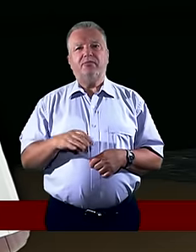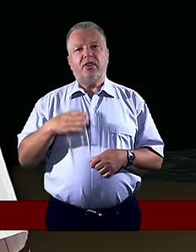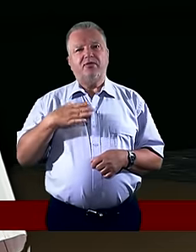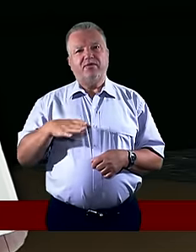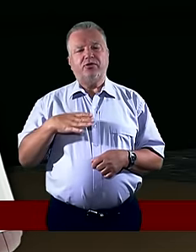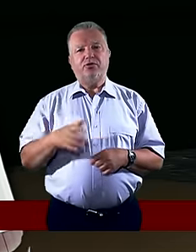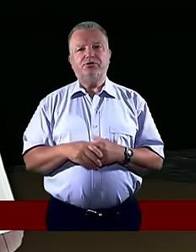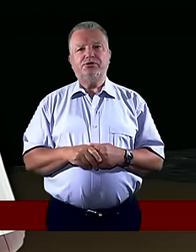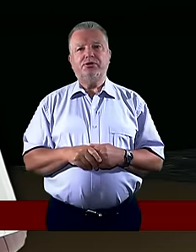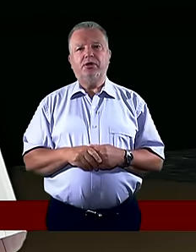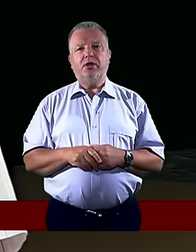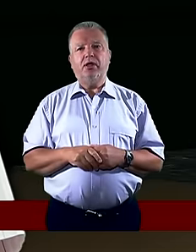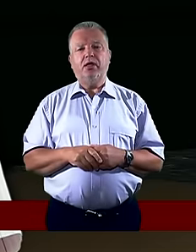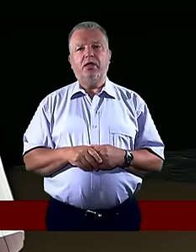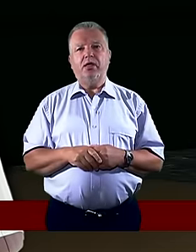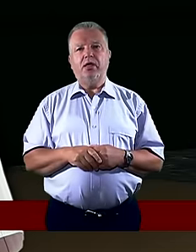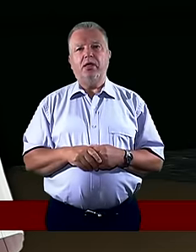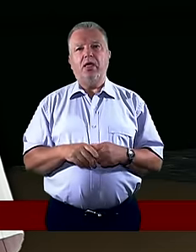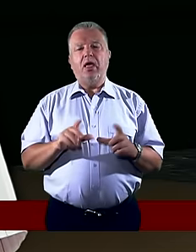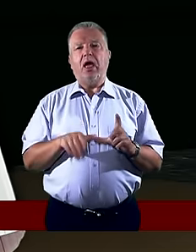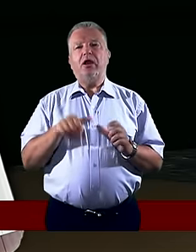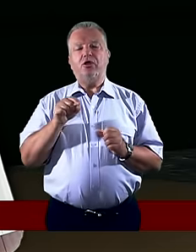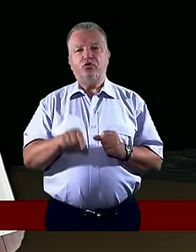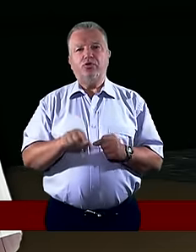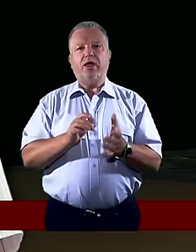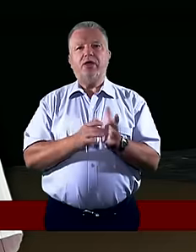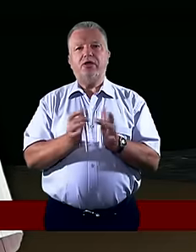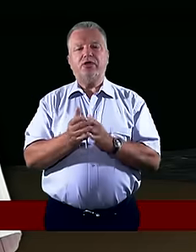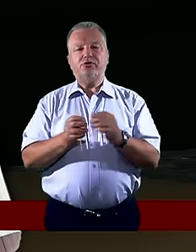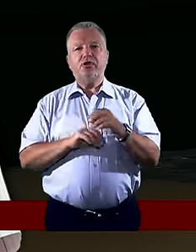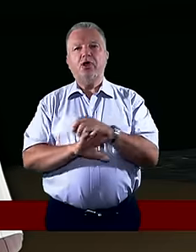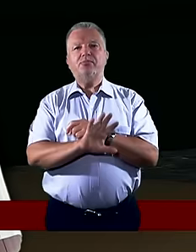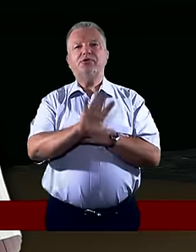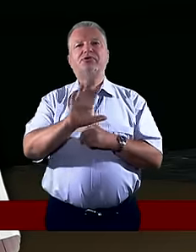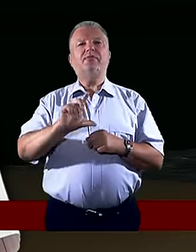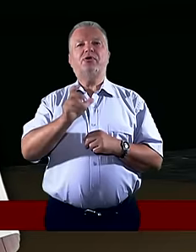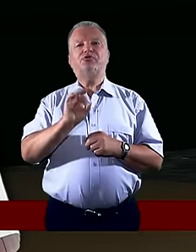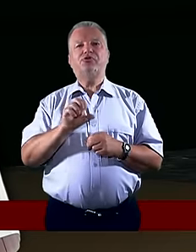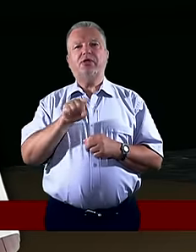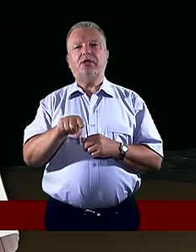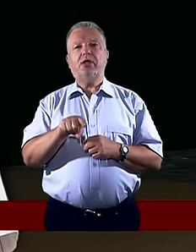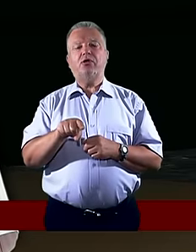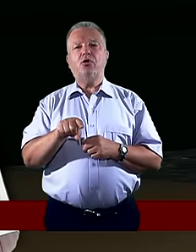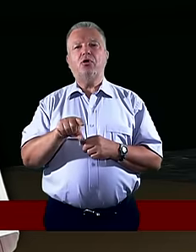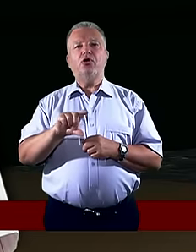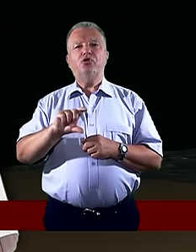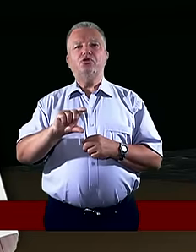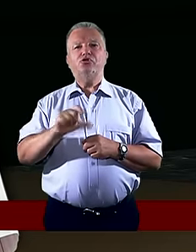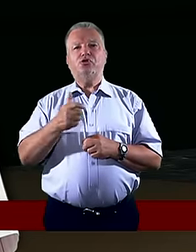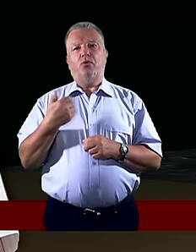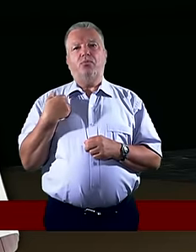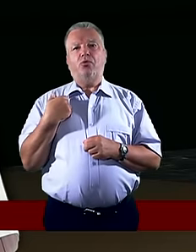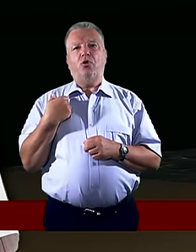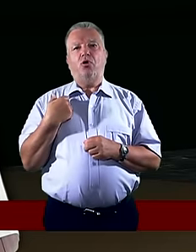wartość dla nas. Natomiast tutaj Jezus przedstawia coś takiego, co było